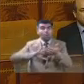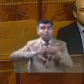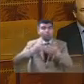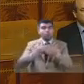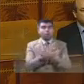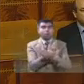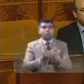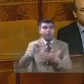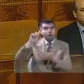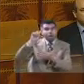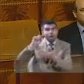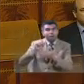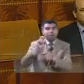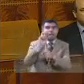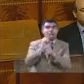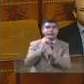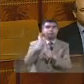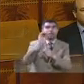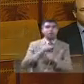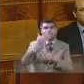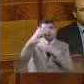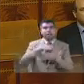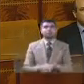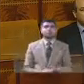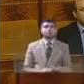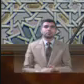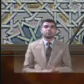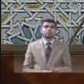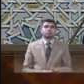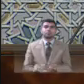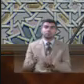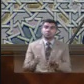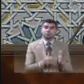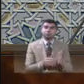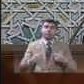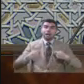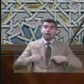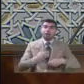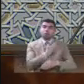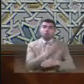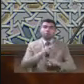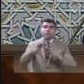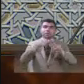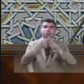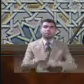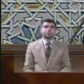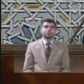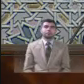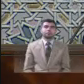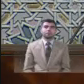اتخاذها لخفض موارد وتكاليف الدين العمومي؟ وشكرا. الكلمة للسيد رئيس الحكومة للإجابة عن السؤال.